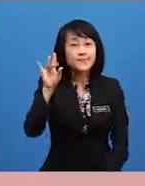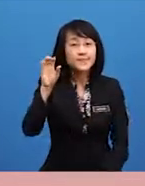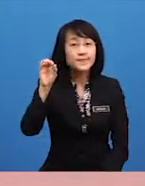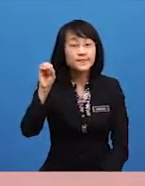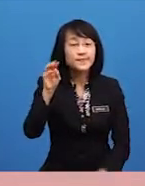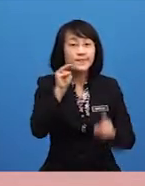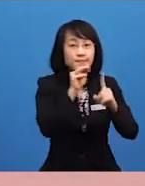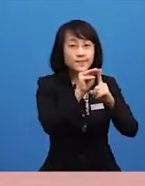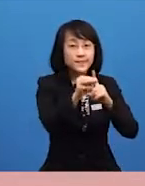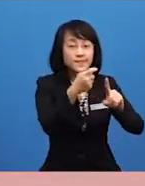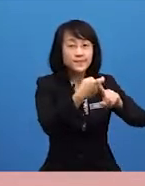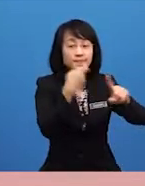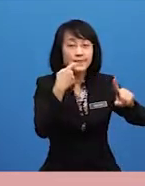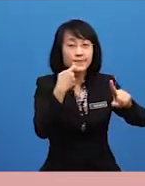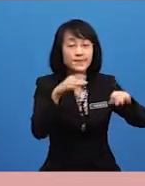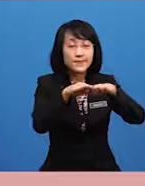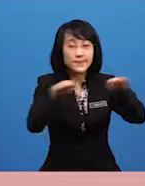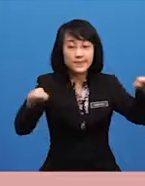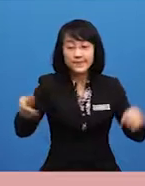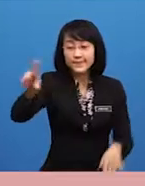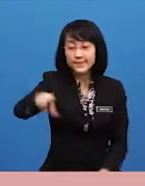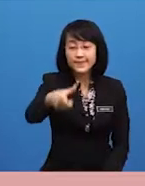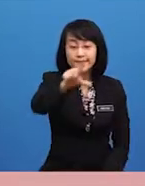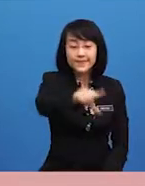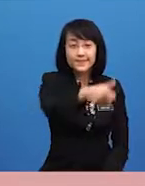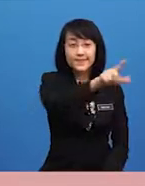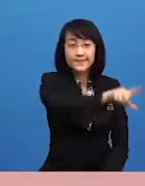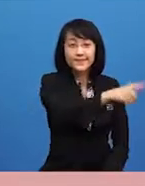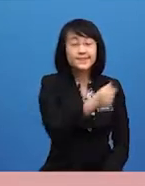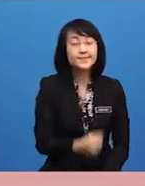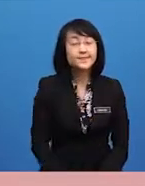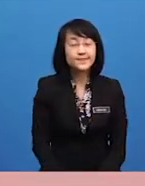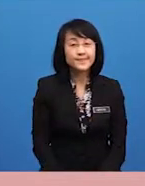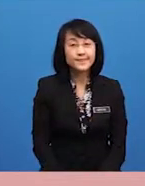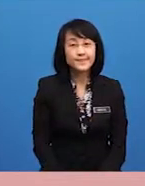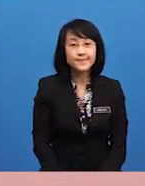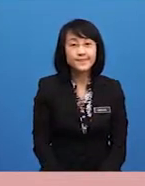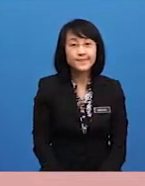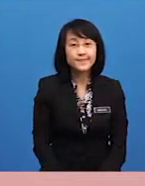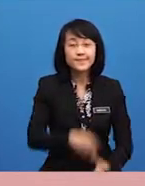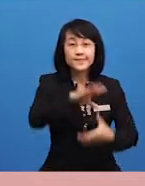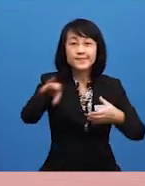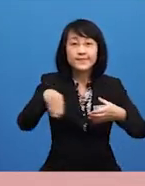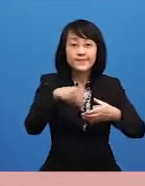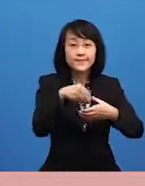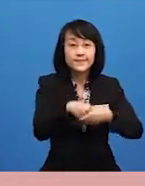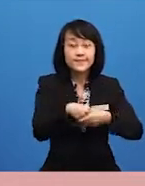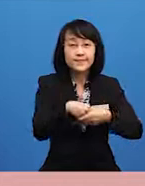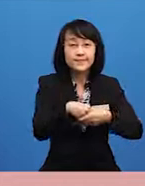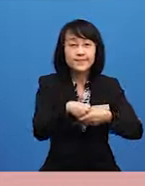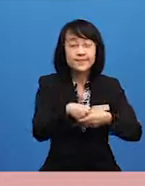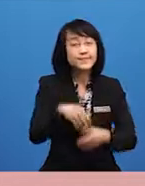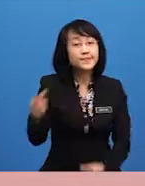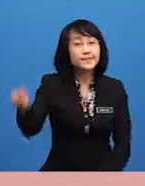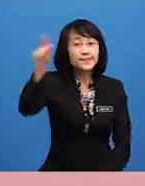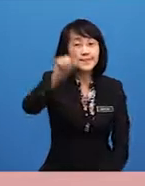180 meter dari aras laut, iaitu merangkumi banjaran